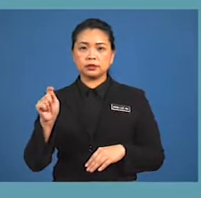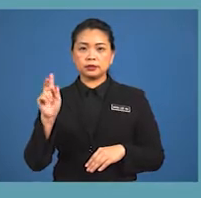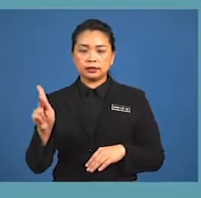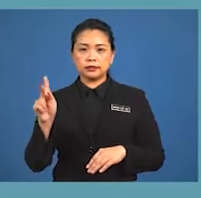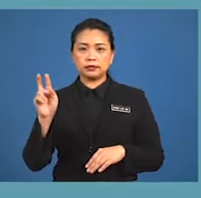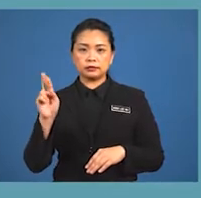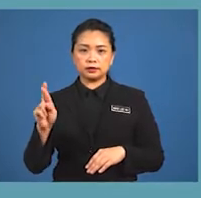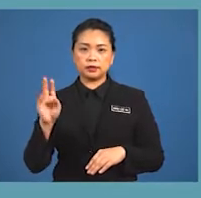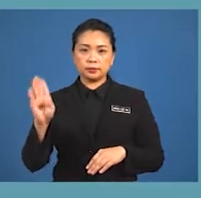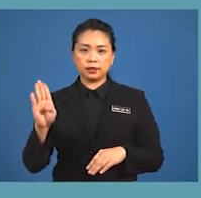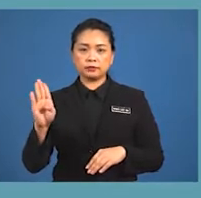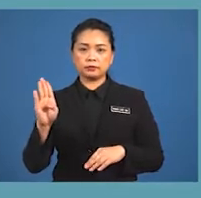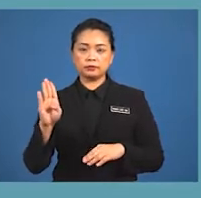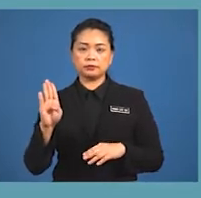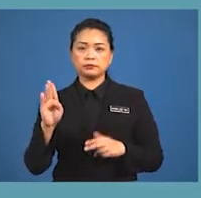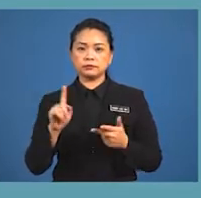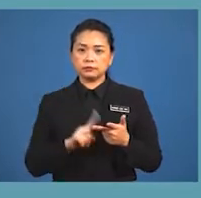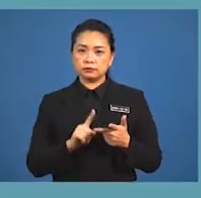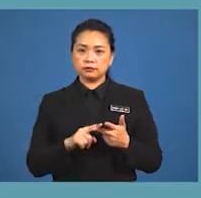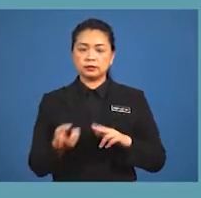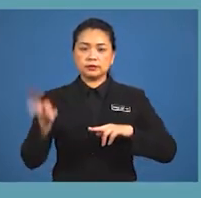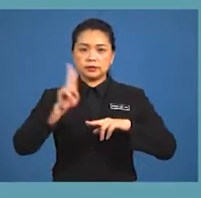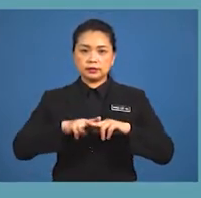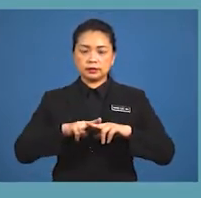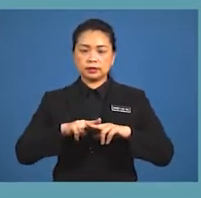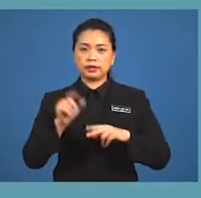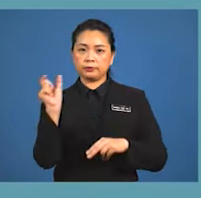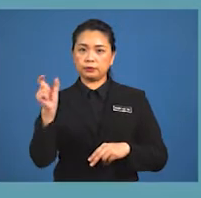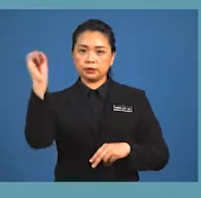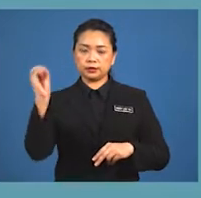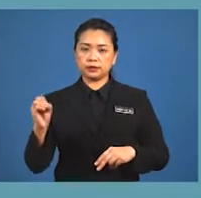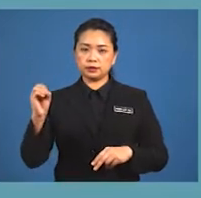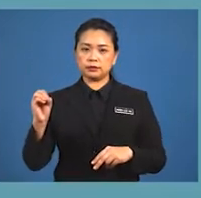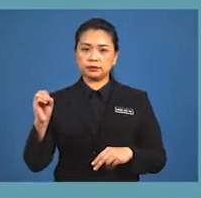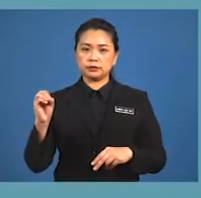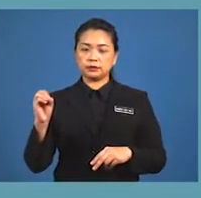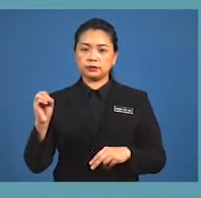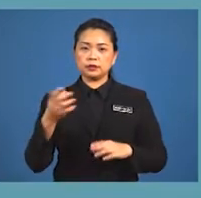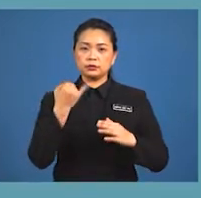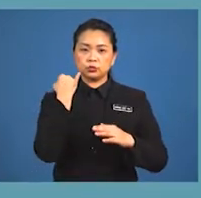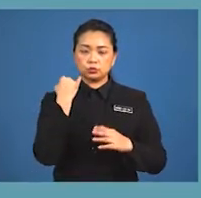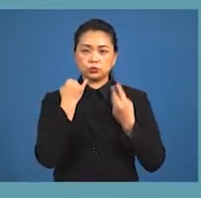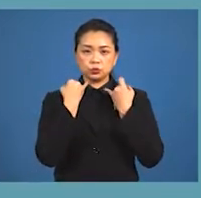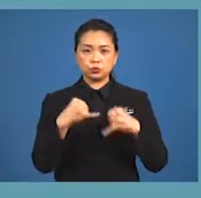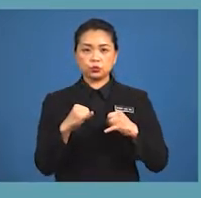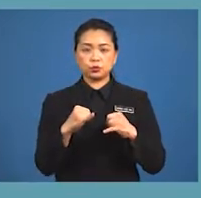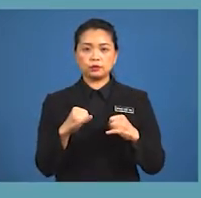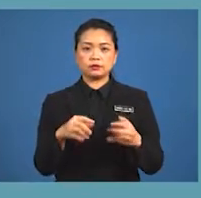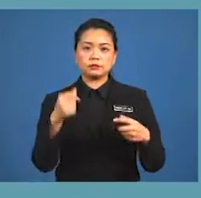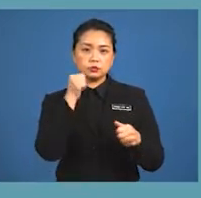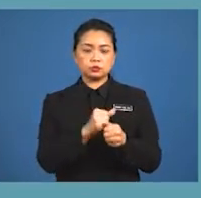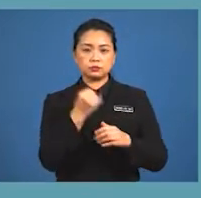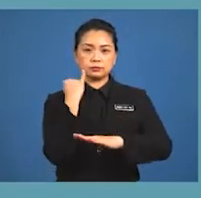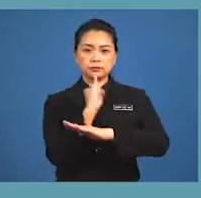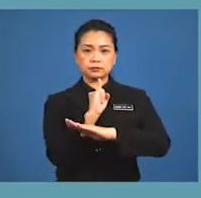reserve tunai, menaikkan kadar bank atau kadar diskaun, menjual surat jaminan dan